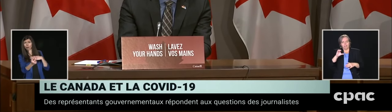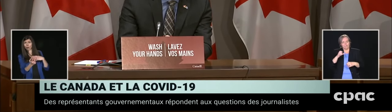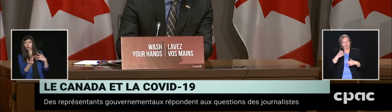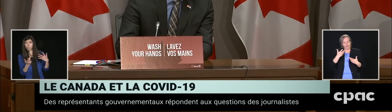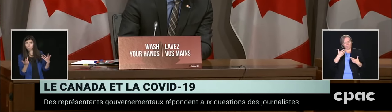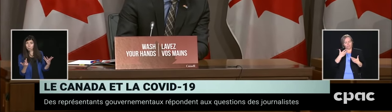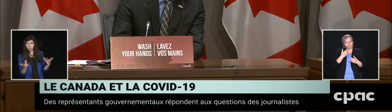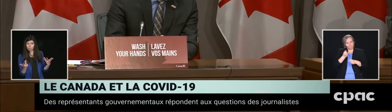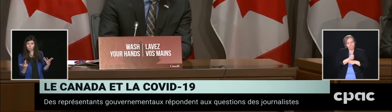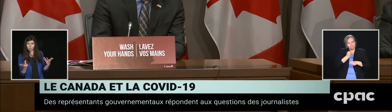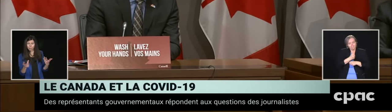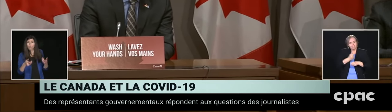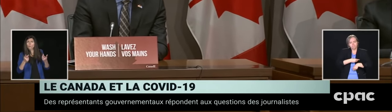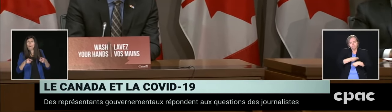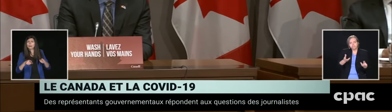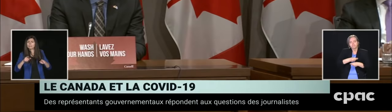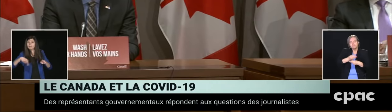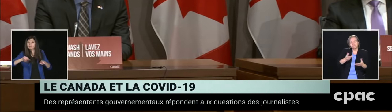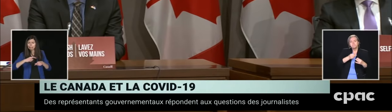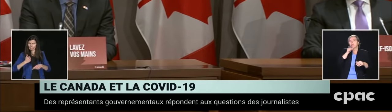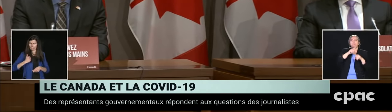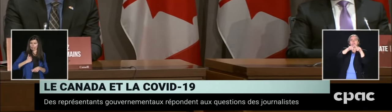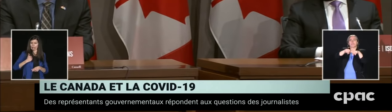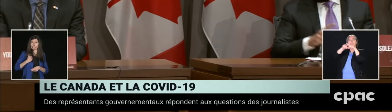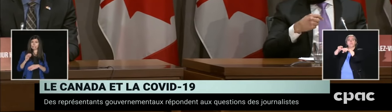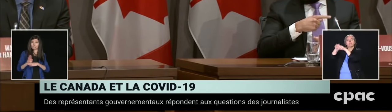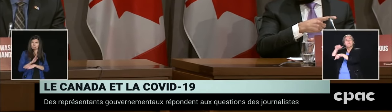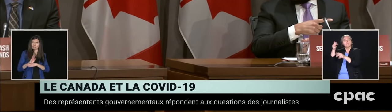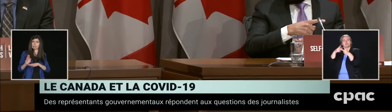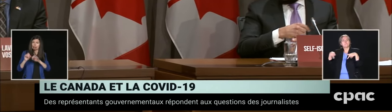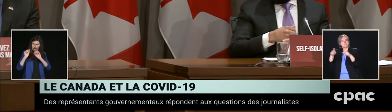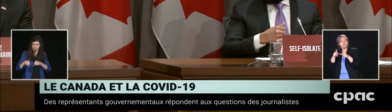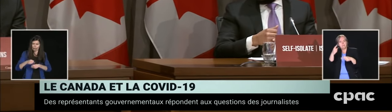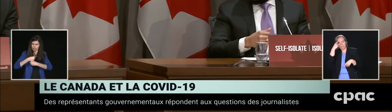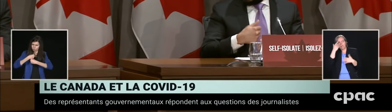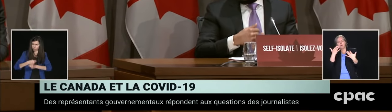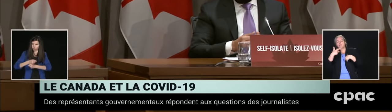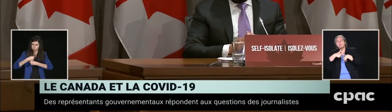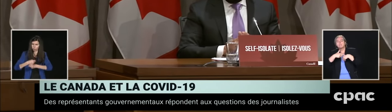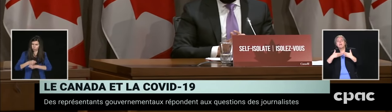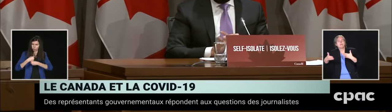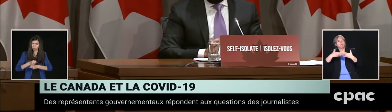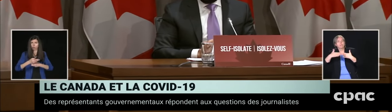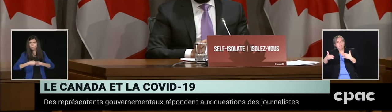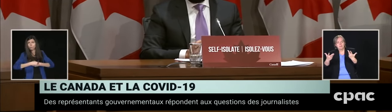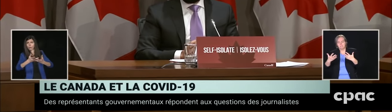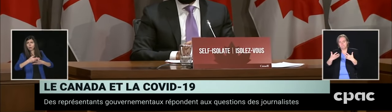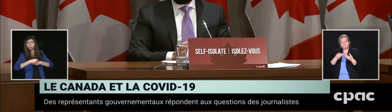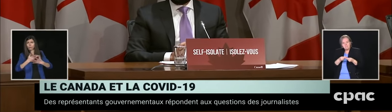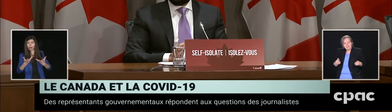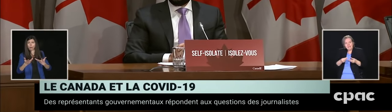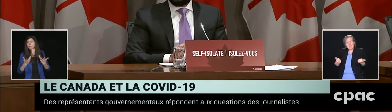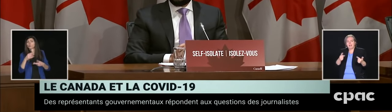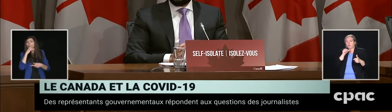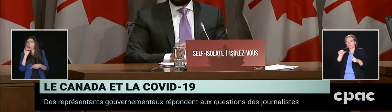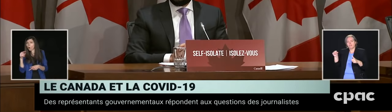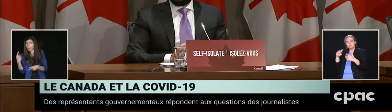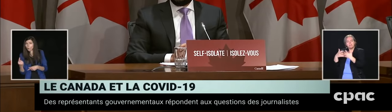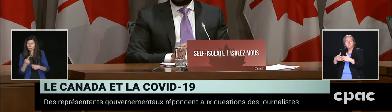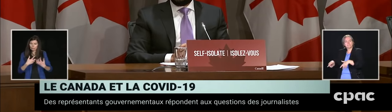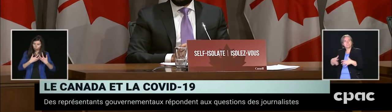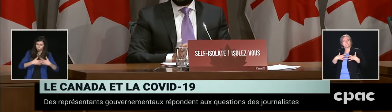équipement divers, là, non seulement les respirateurs, ou allons-nous devoir toujours compter sur le marché